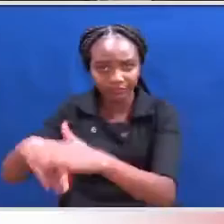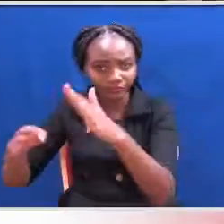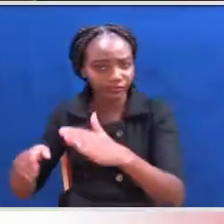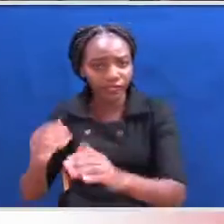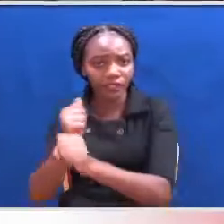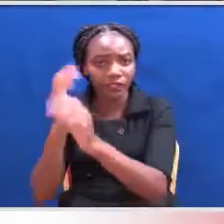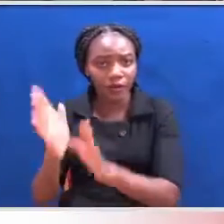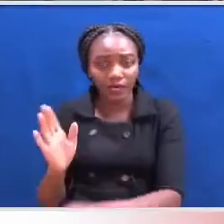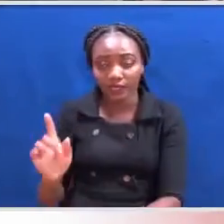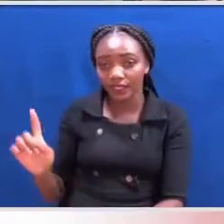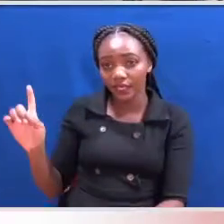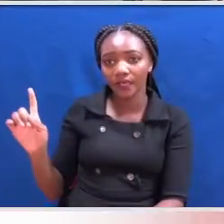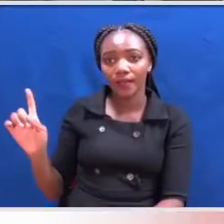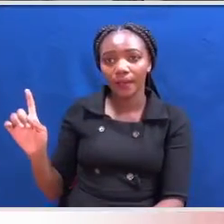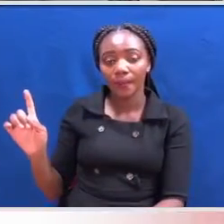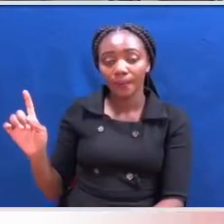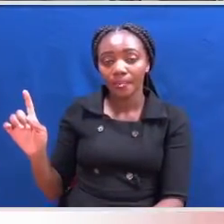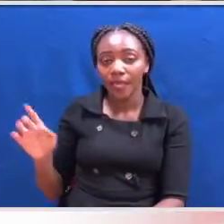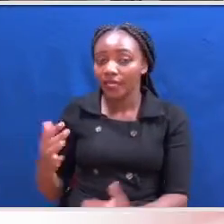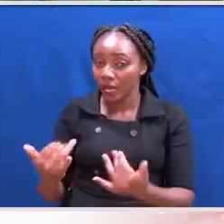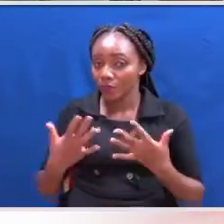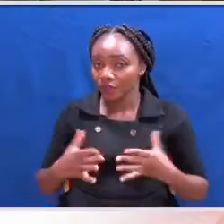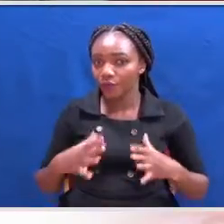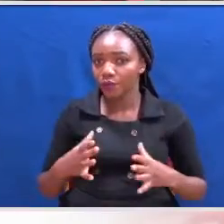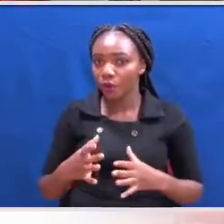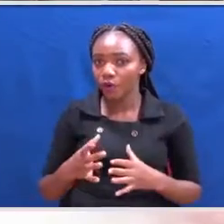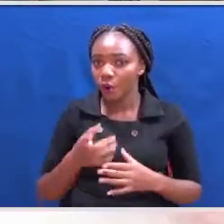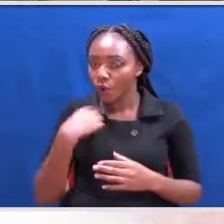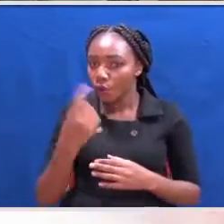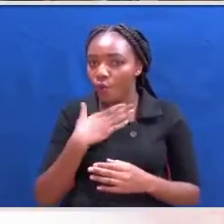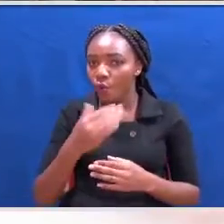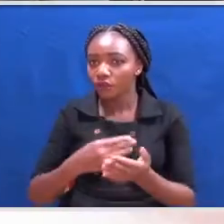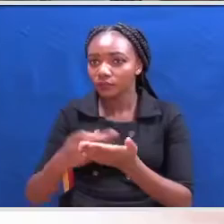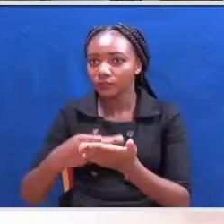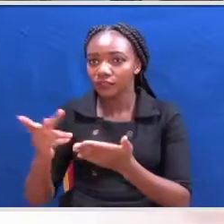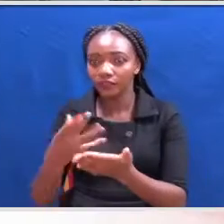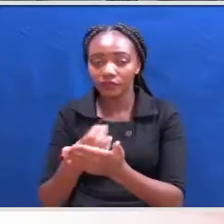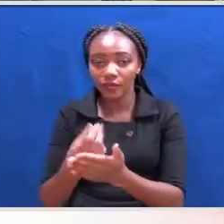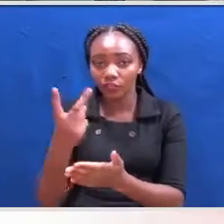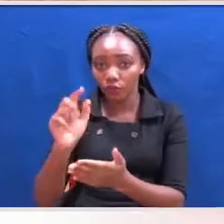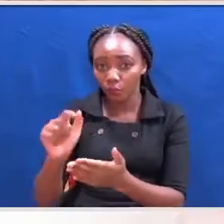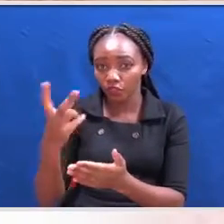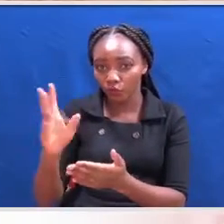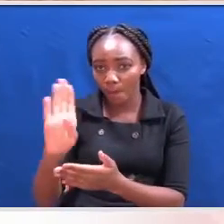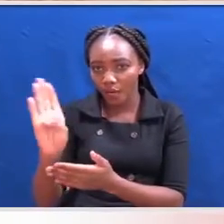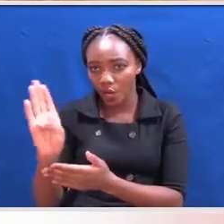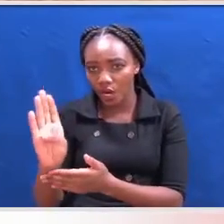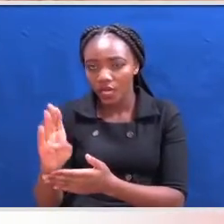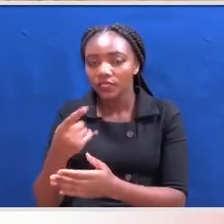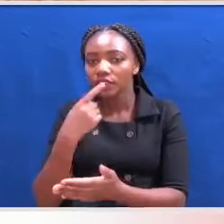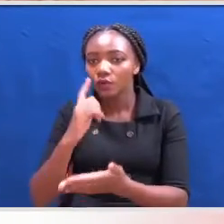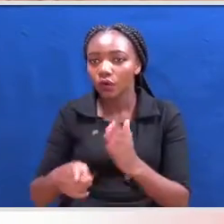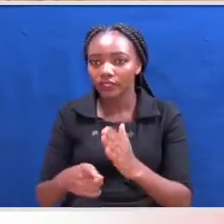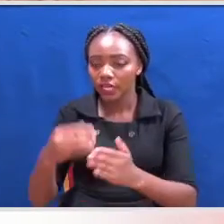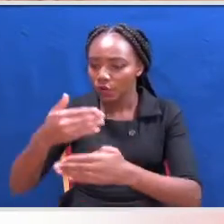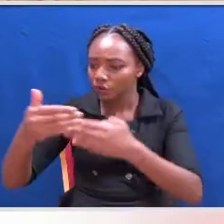barabara zote za kuingia na kutoka katika bwawa hili, wenyeji hawa wanaotazamiwa kulipwa fidia ya shilingi bilioni 2.2 wameapa katu